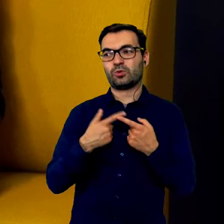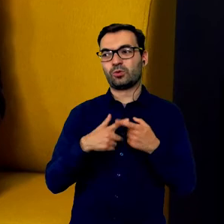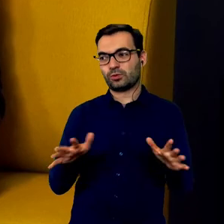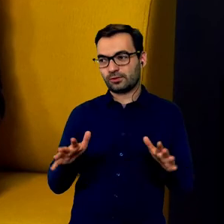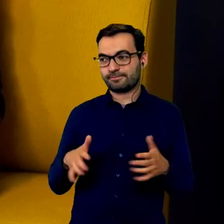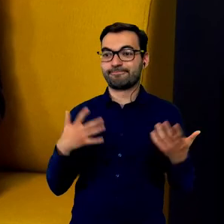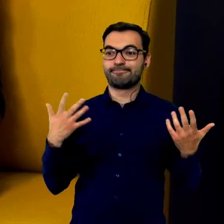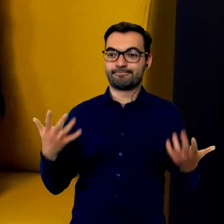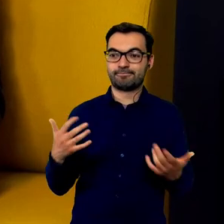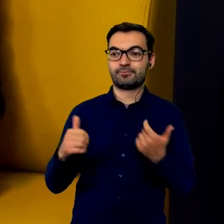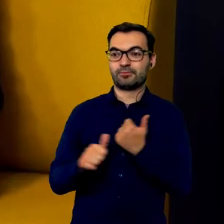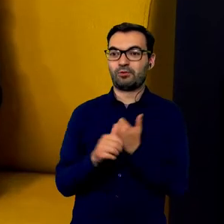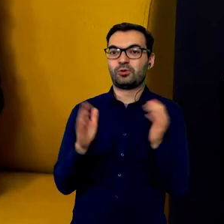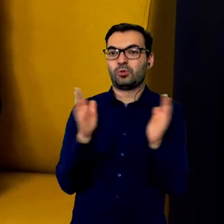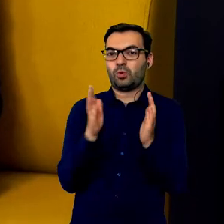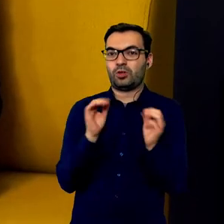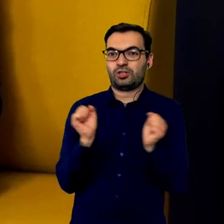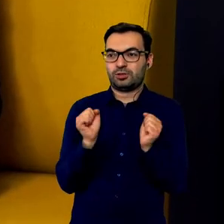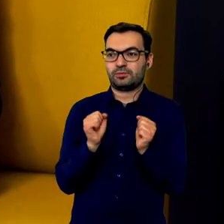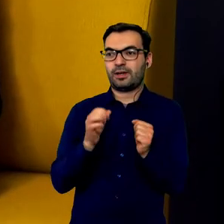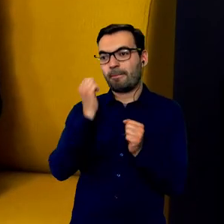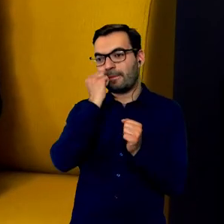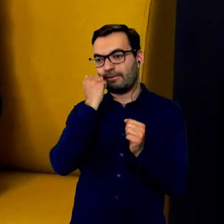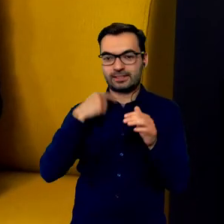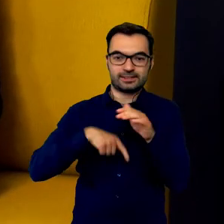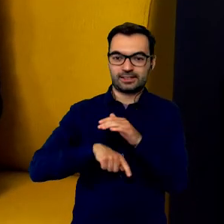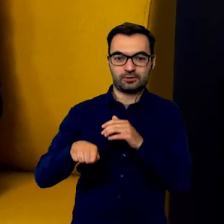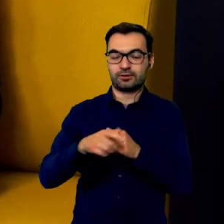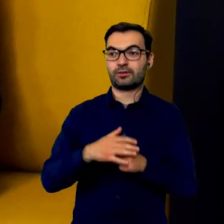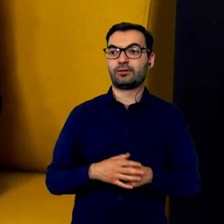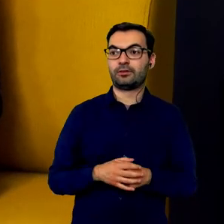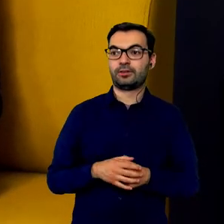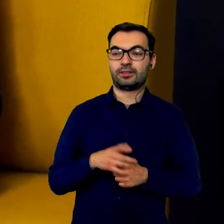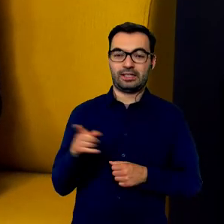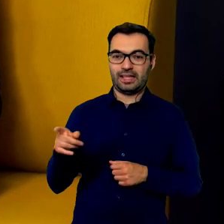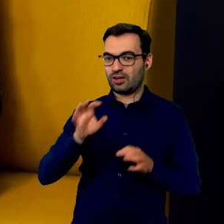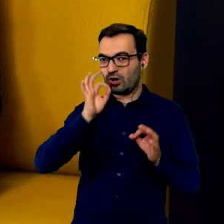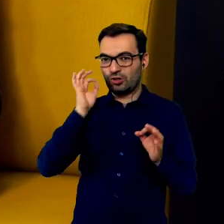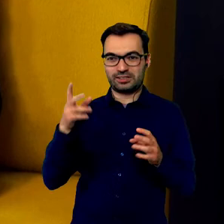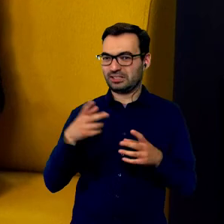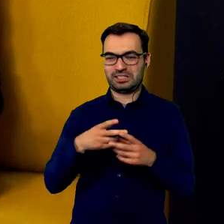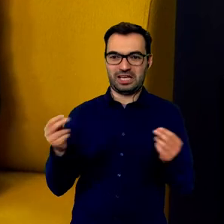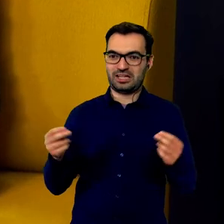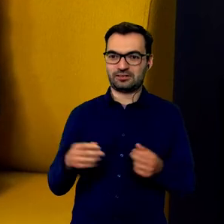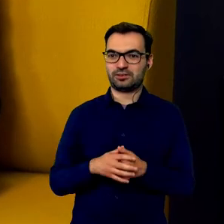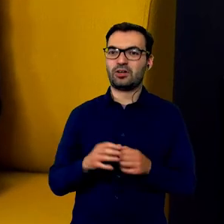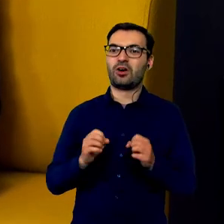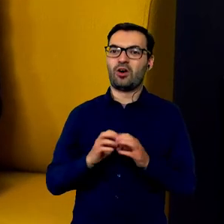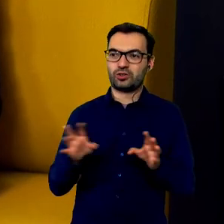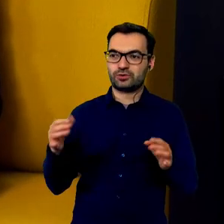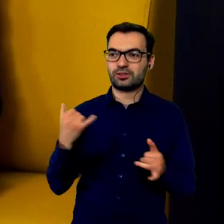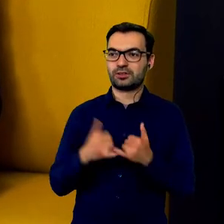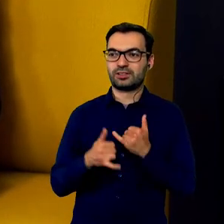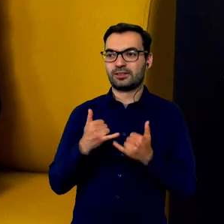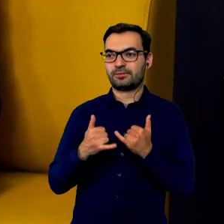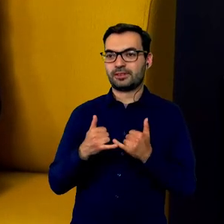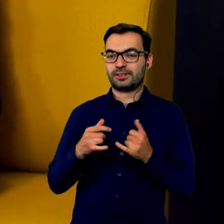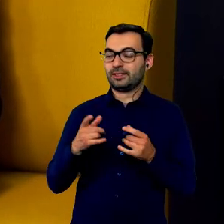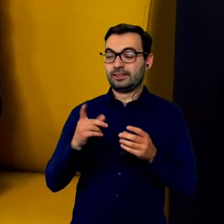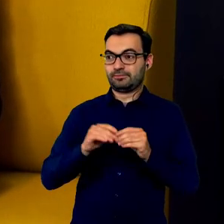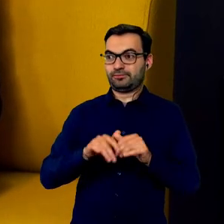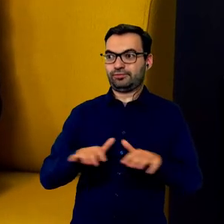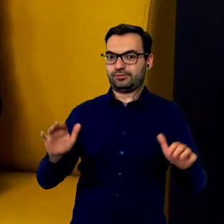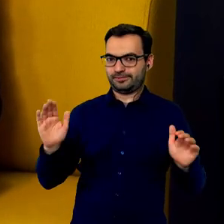krótko z powodu chłodów gdzieś tam po piwnicach dzikie, ale te nie. Oczywiście byłoby fajnie, gdyby tak się nie